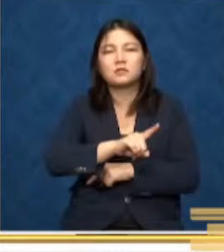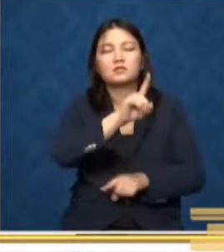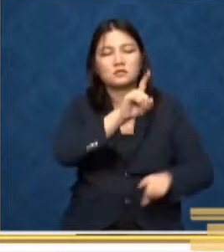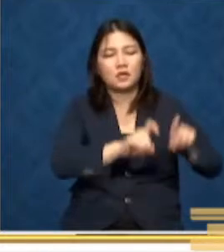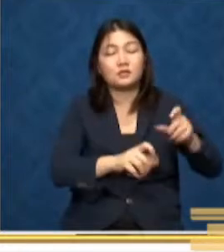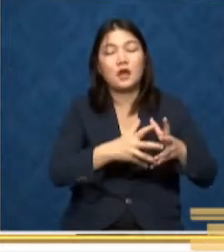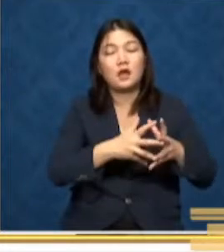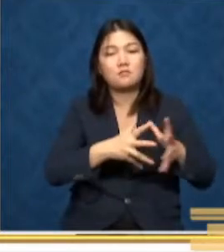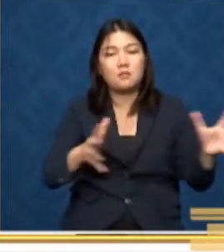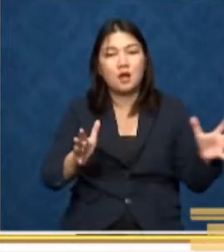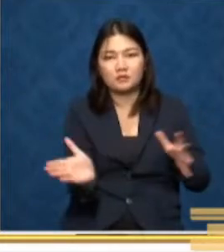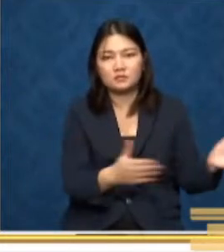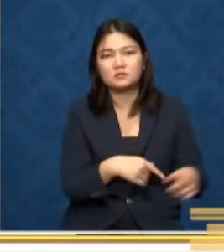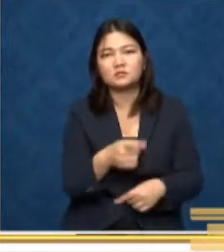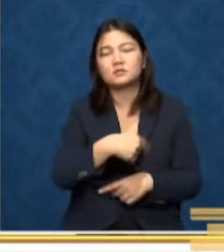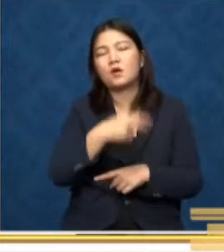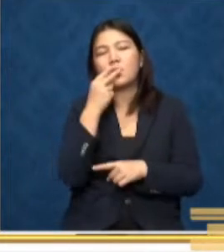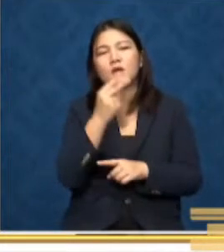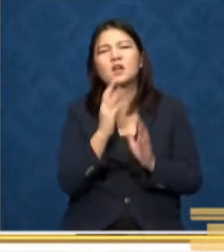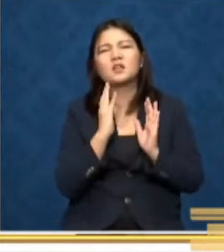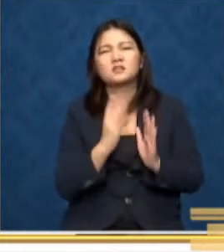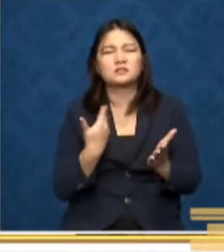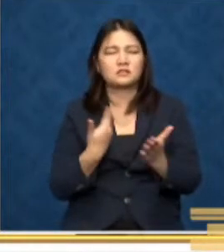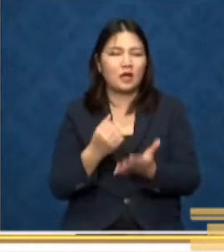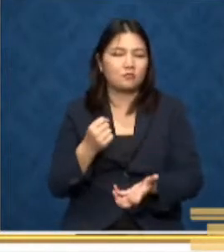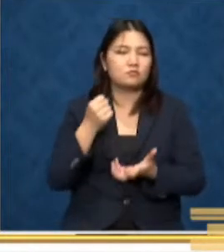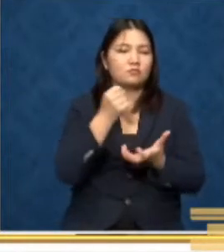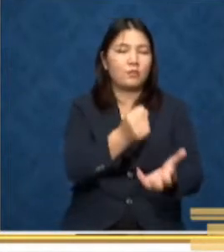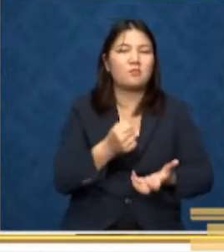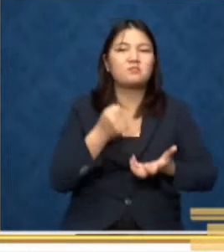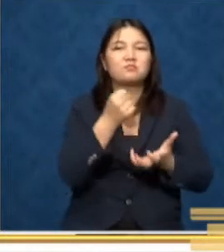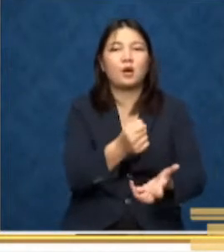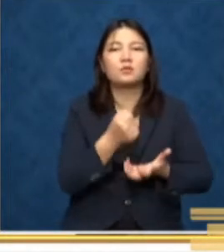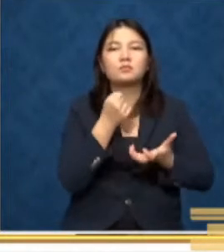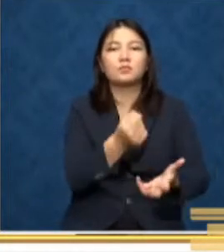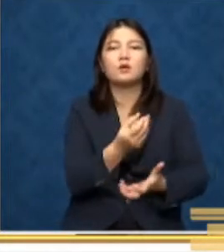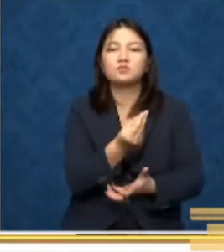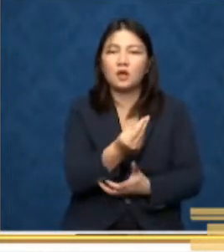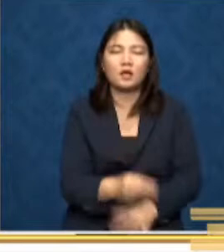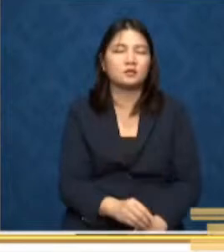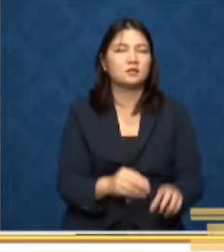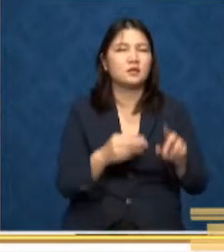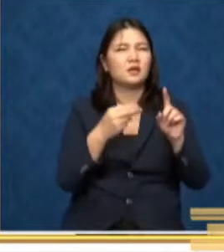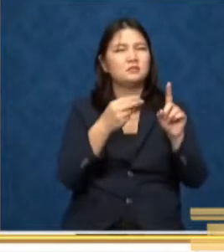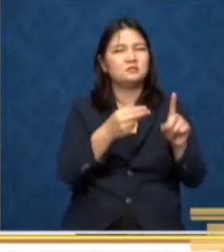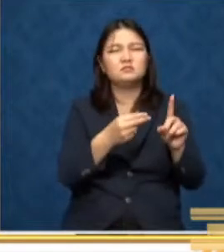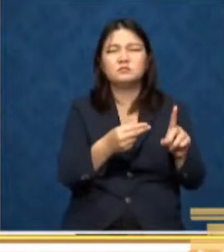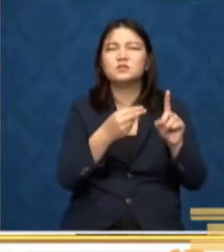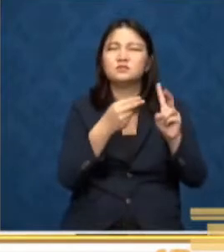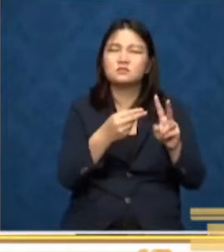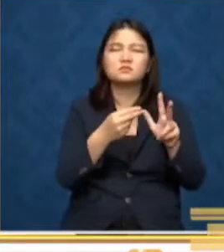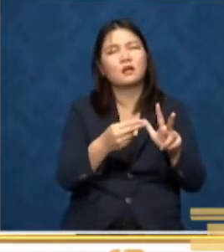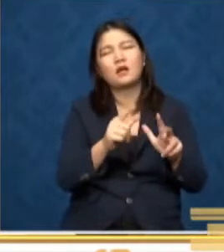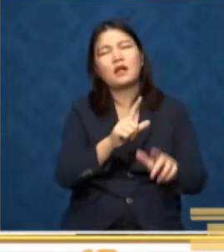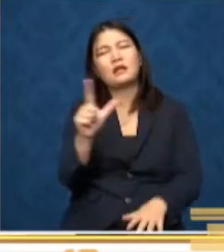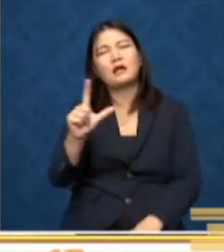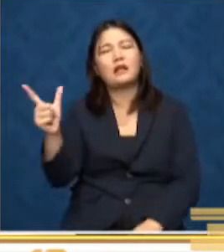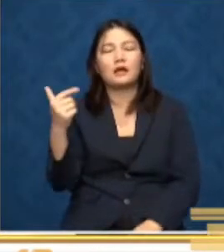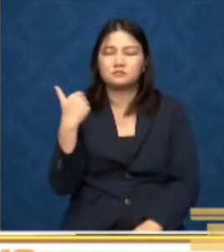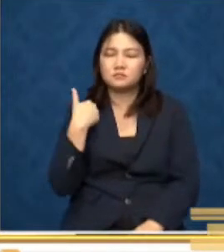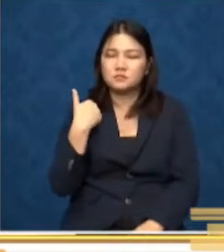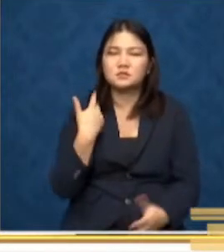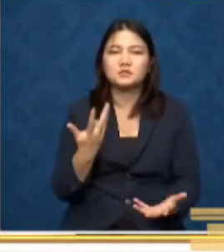านครับสิ่งเหล่านี้เป็นภาระของบ้านเมืองเป็นภาระของพวกเราทุกคนเพราะฉะนั้นการที่เ